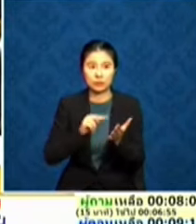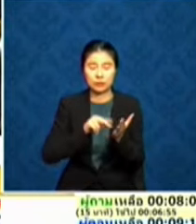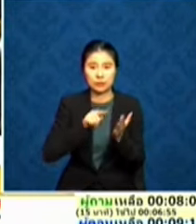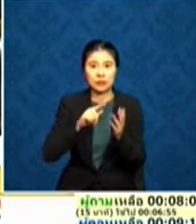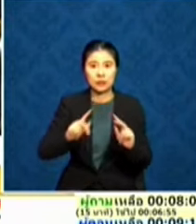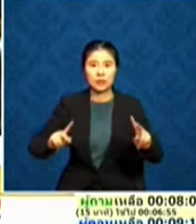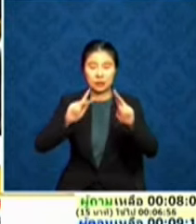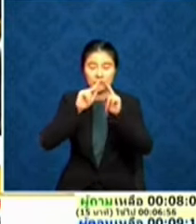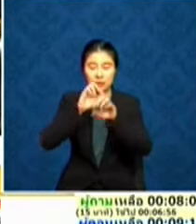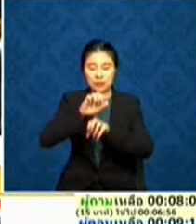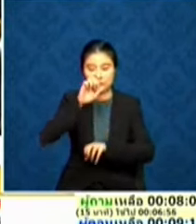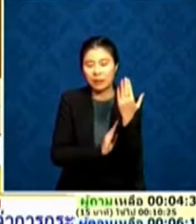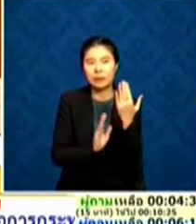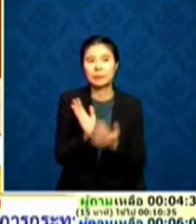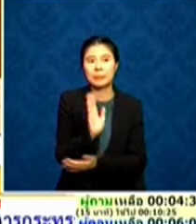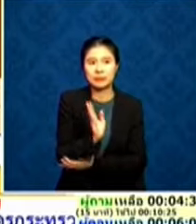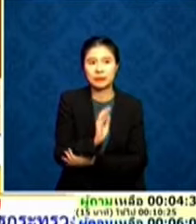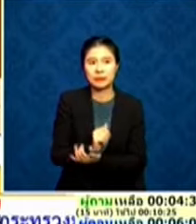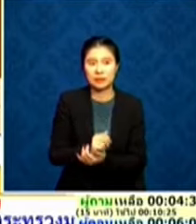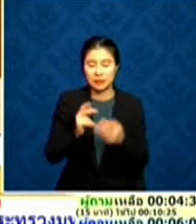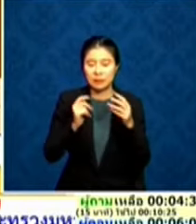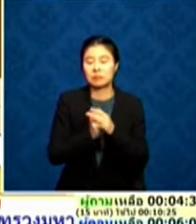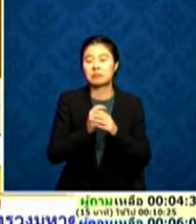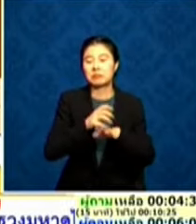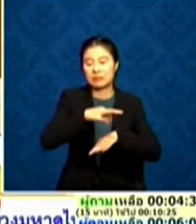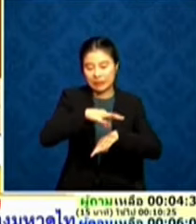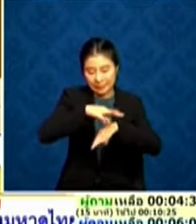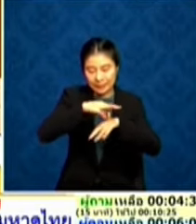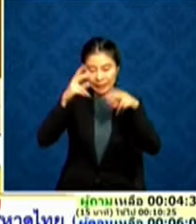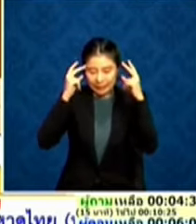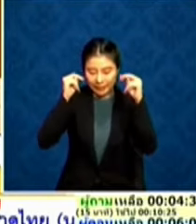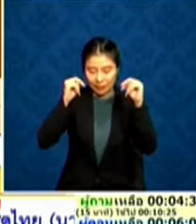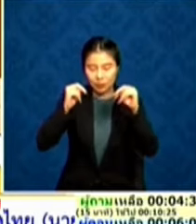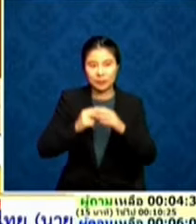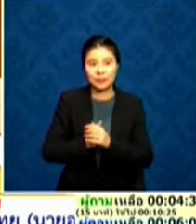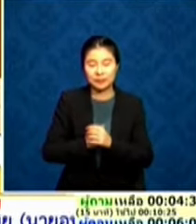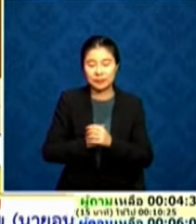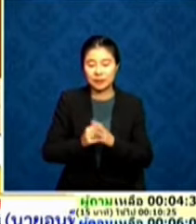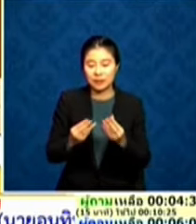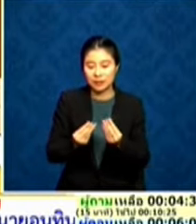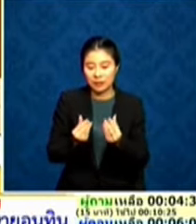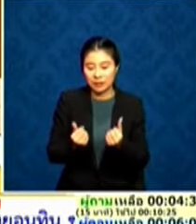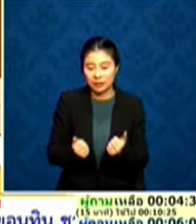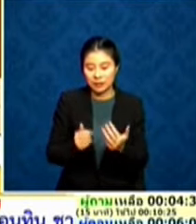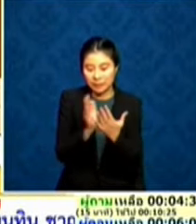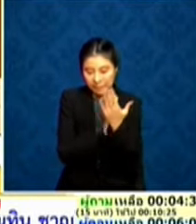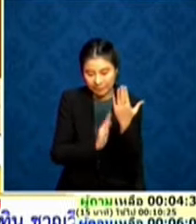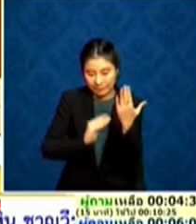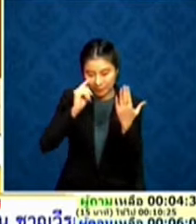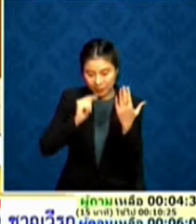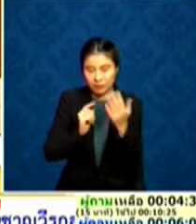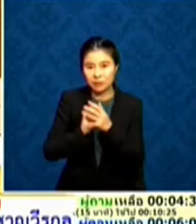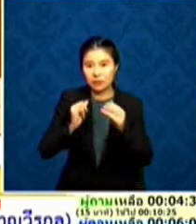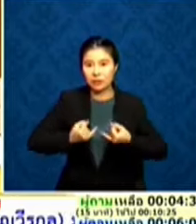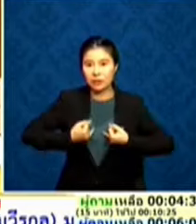ละที่ ท่านก็จริงใจนะท่านก็จริงใจนะท่านผู้ชมอ่ะเดี๋ยวในมติชนทีวีของเรามีคลิปเต็มย้อนหลังที่เขาตอบกระทู้กันแต่ว่าก็ต้